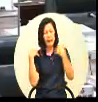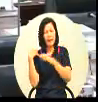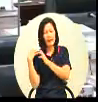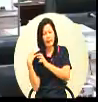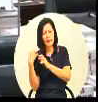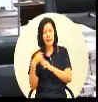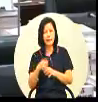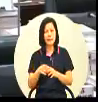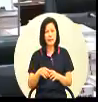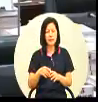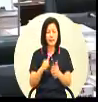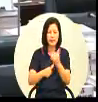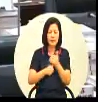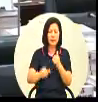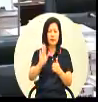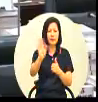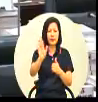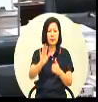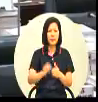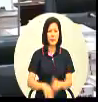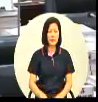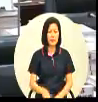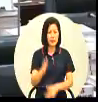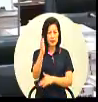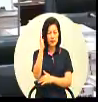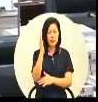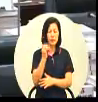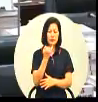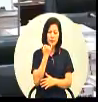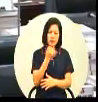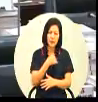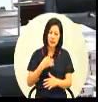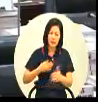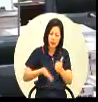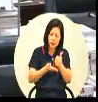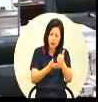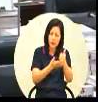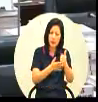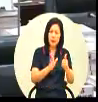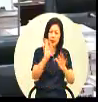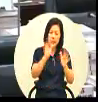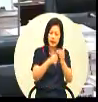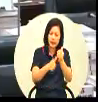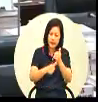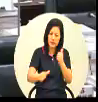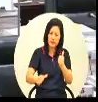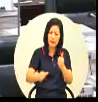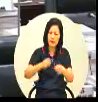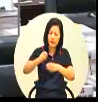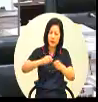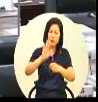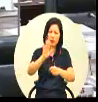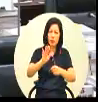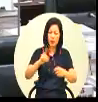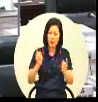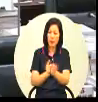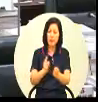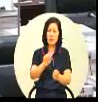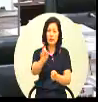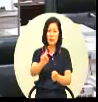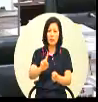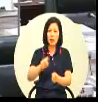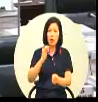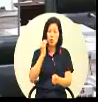少。好不容易我们的政府可能有很多鼓励我们生育的方案，结果等了啥？如果今天真的进